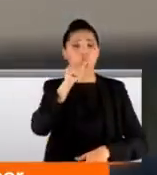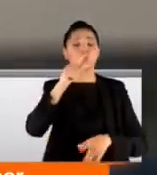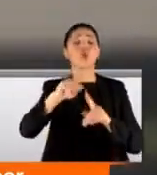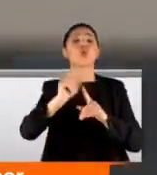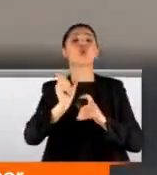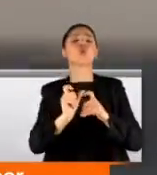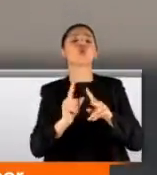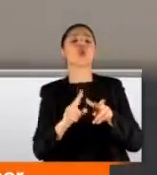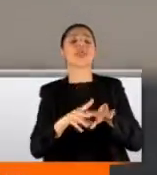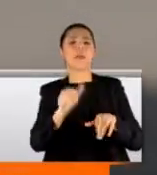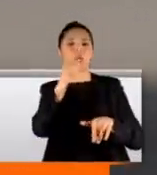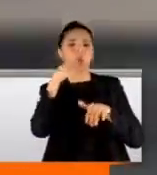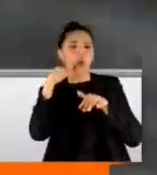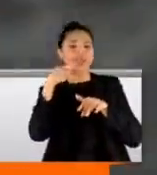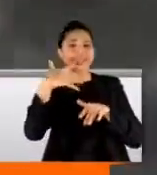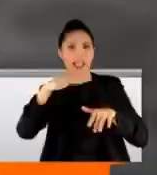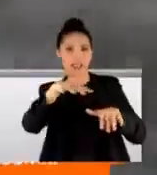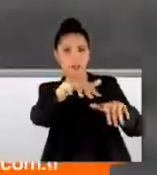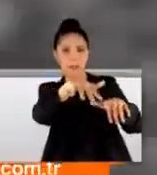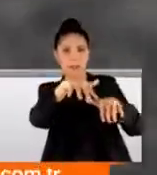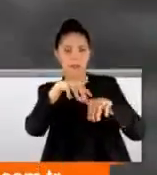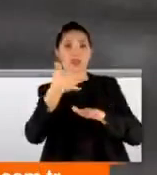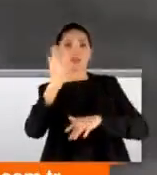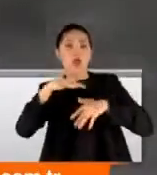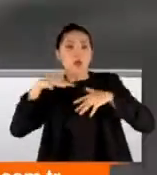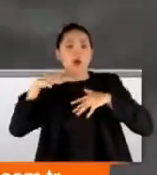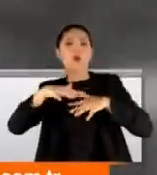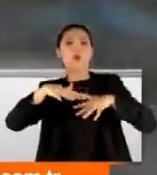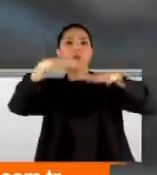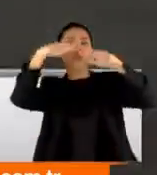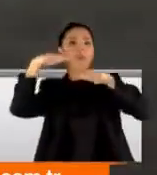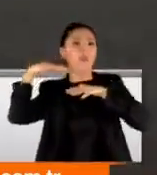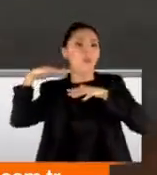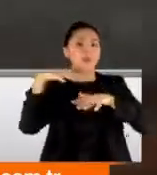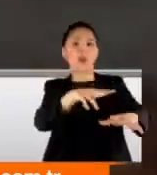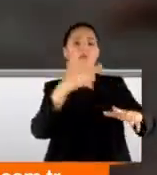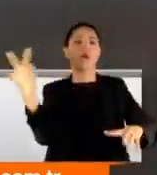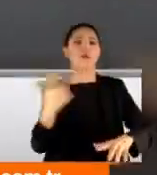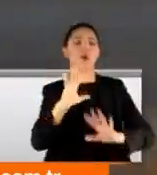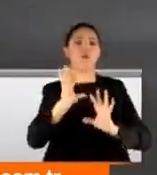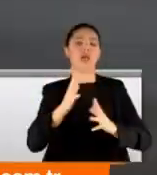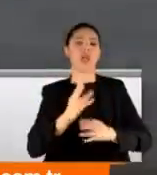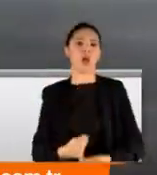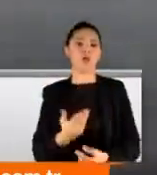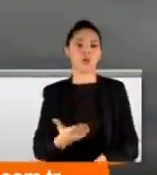tsunami geldi, deniz önce çekildi, sonra kabarıp yerleşim birimlerine yöneldi. Şu anki